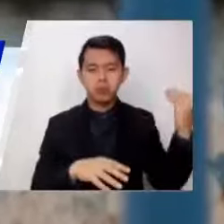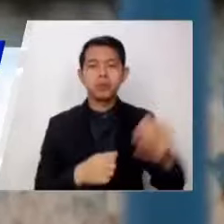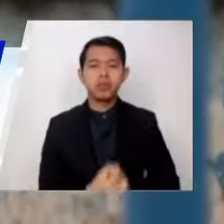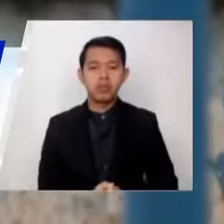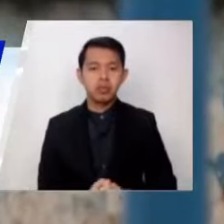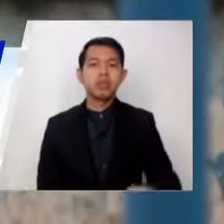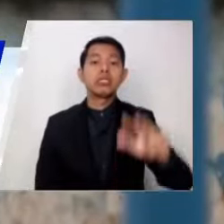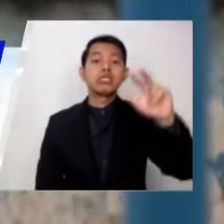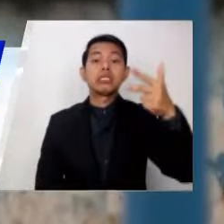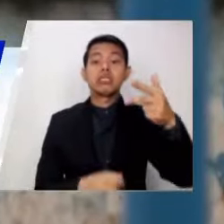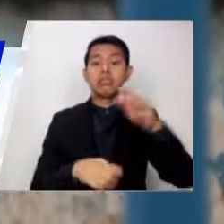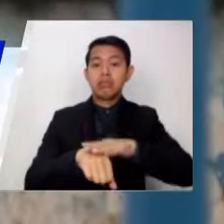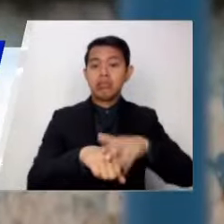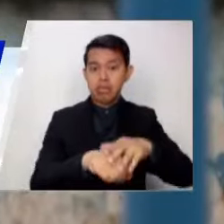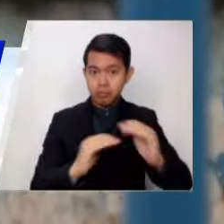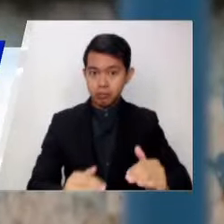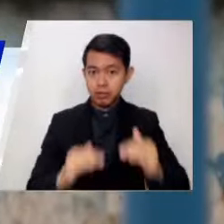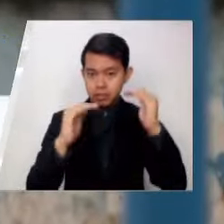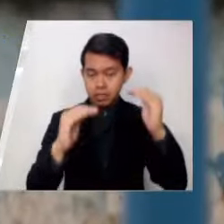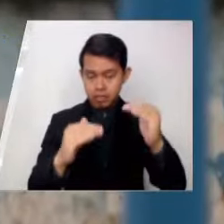na ang water level.